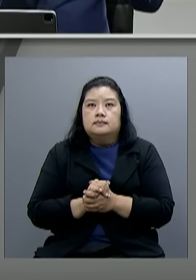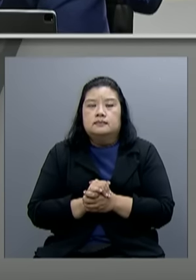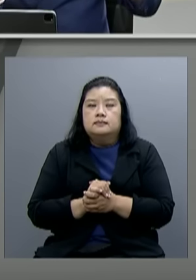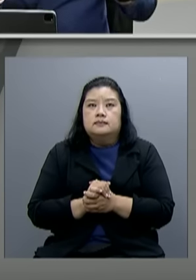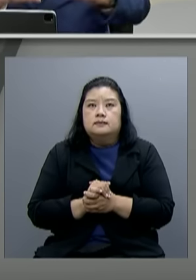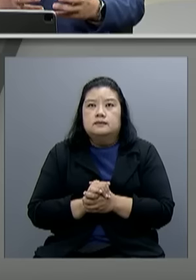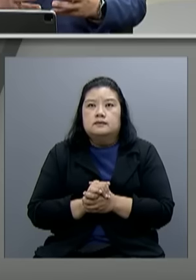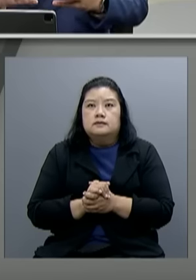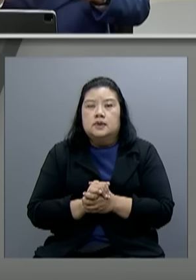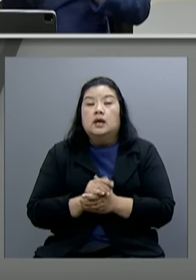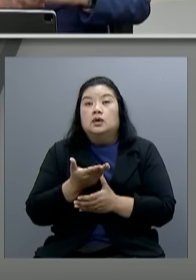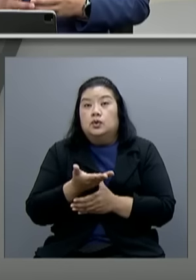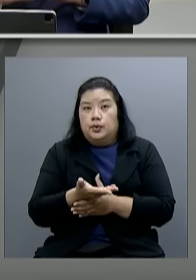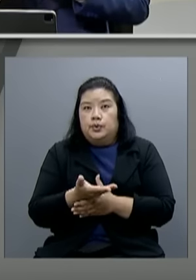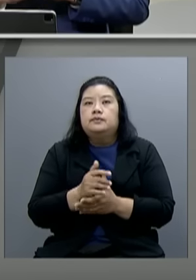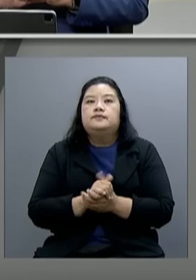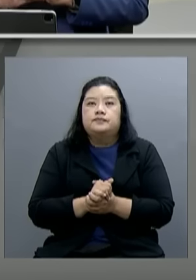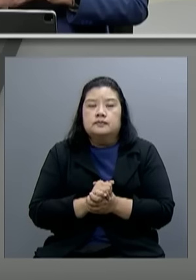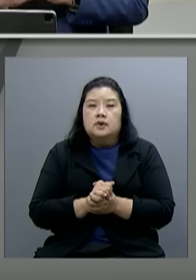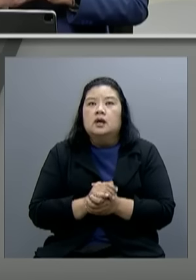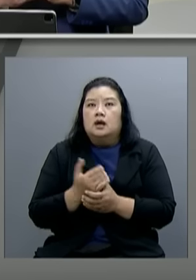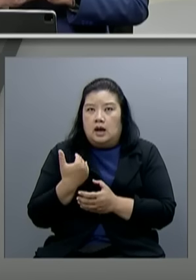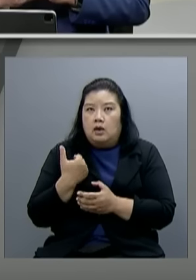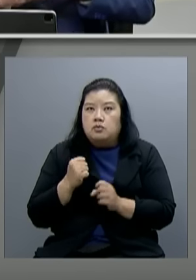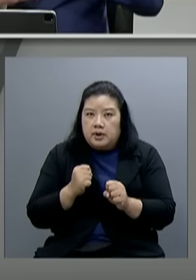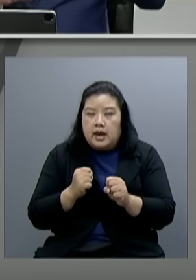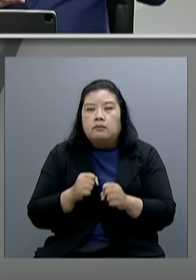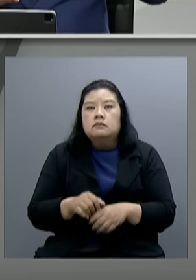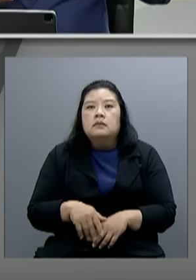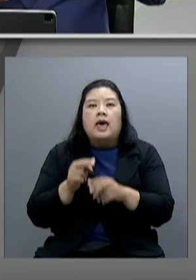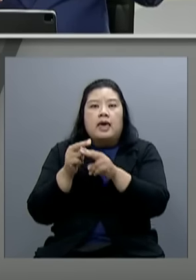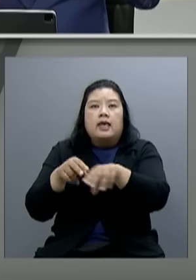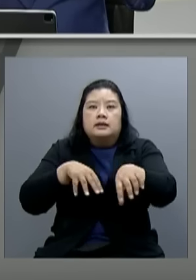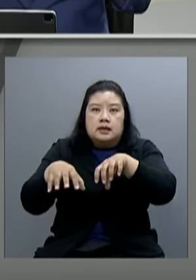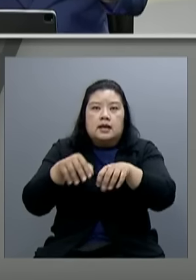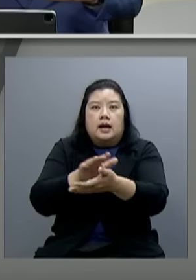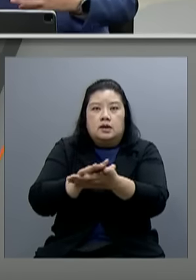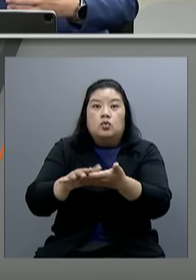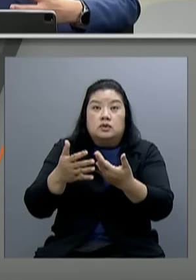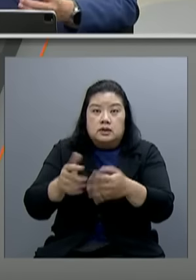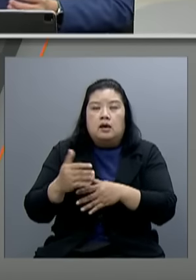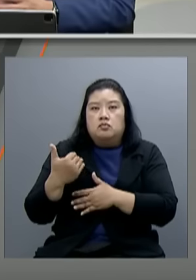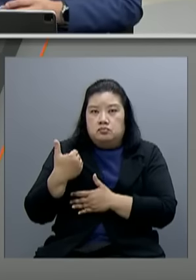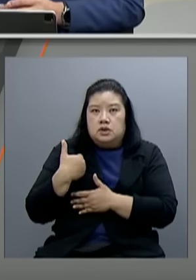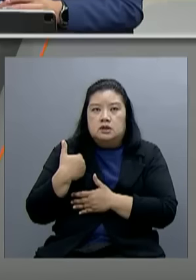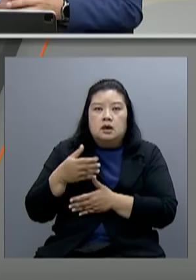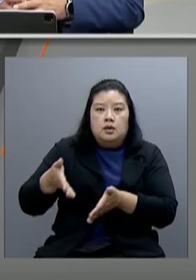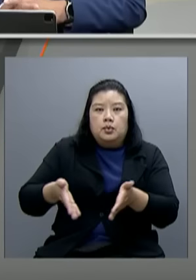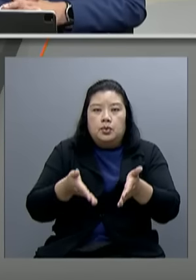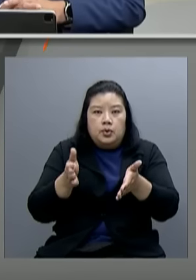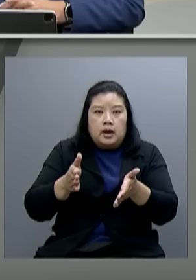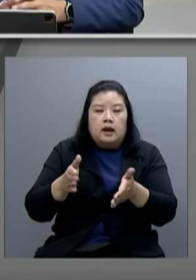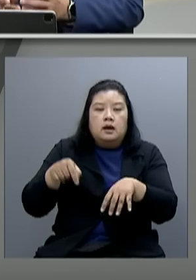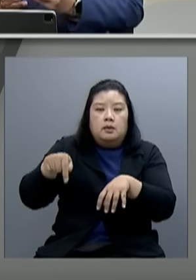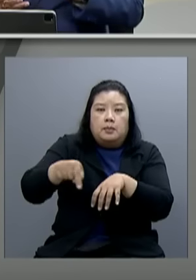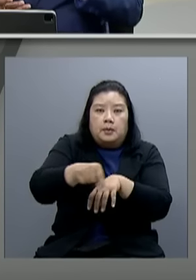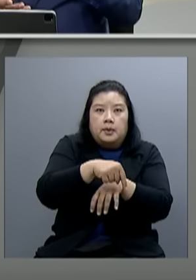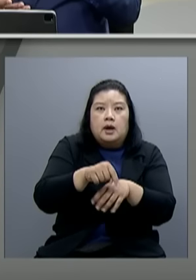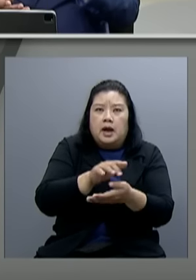เราต้องการให้มีความพร้อมในการเตรียมการรองรับนะครับจึงเชิญจังหวัดท้ายเขื่อนนะครับจนถึงปากอ่าวเลย